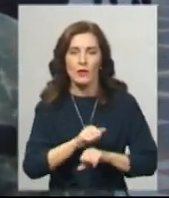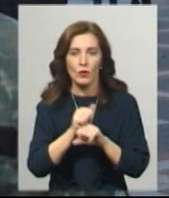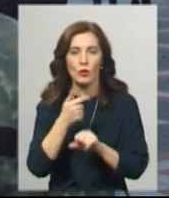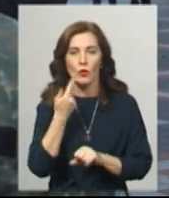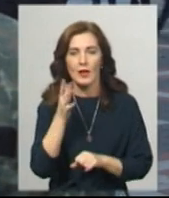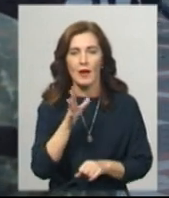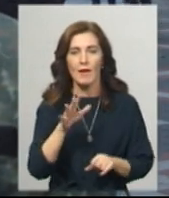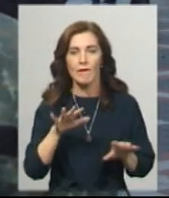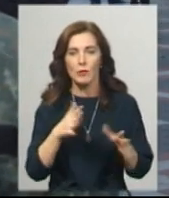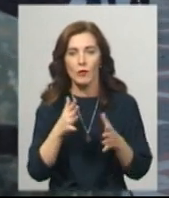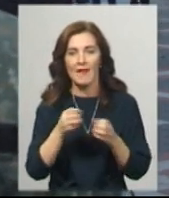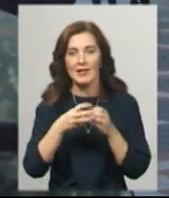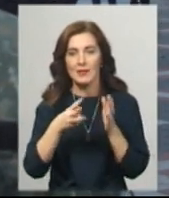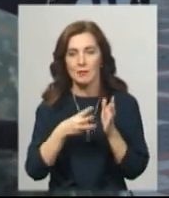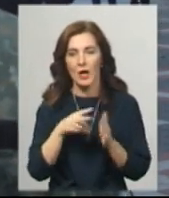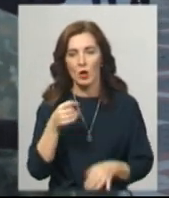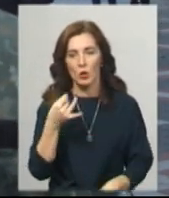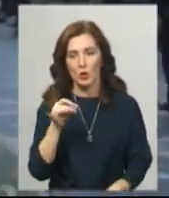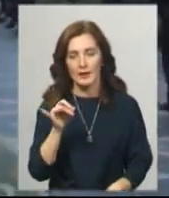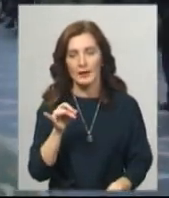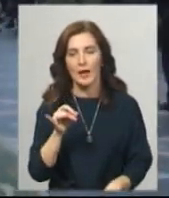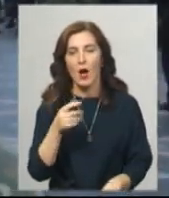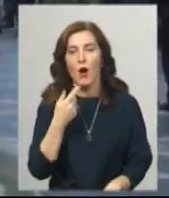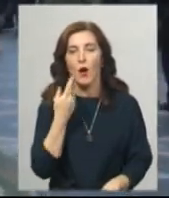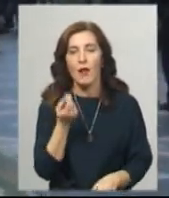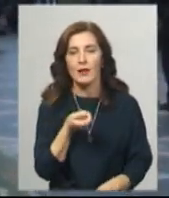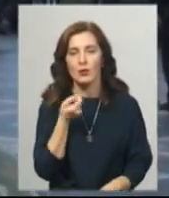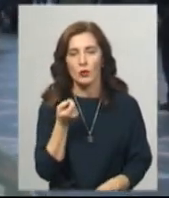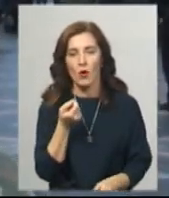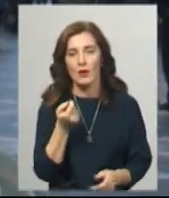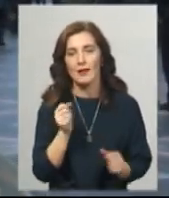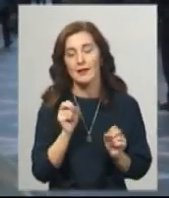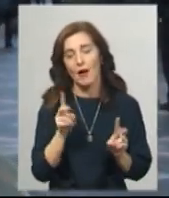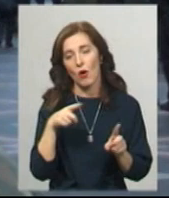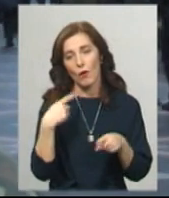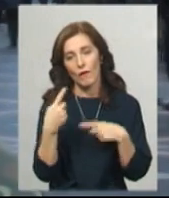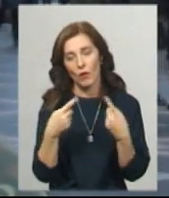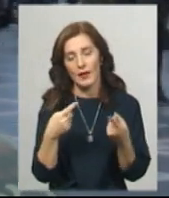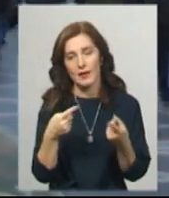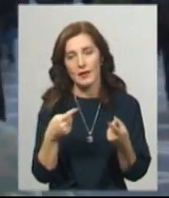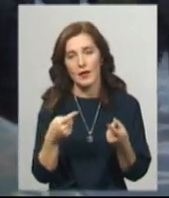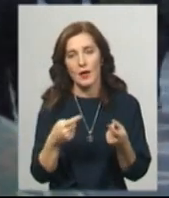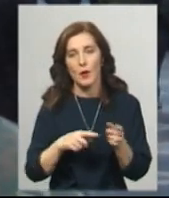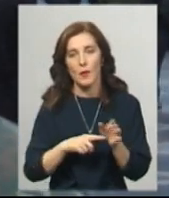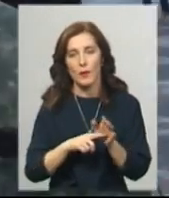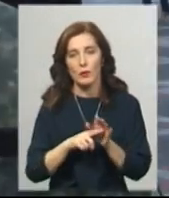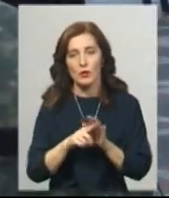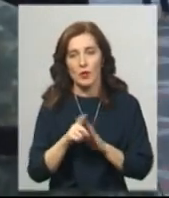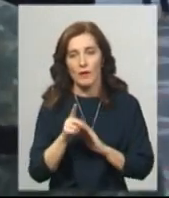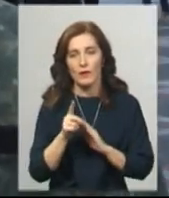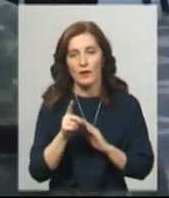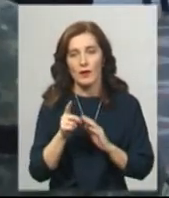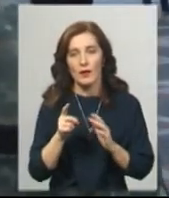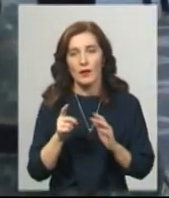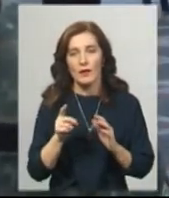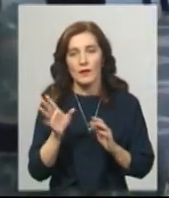18 лютого в Маріїнському палаці, коли трохи вже, як кажуть, прийшов до тями, я,